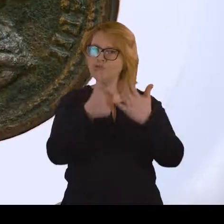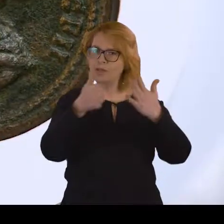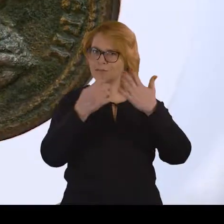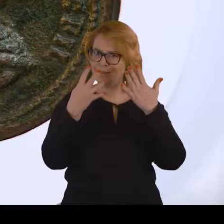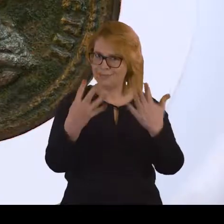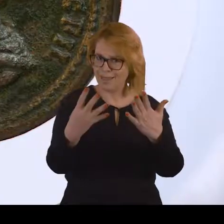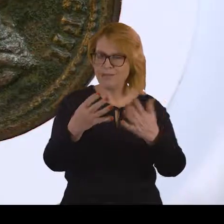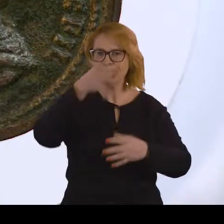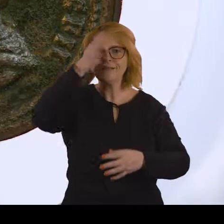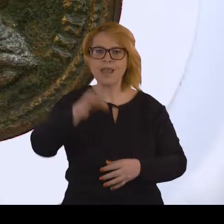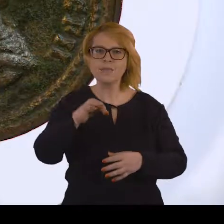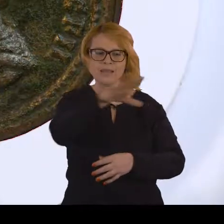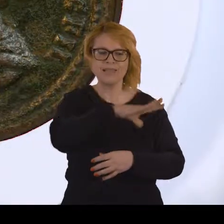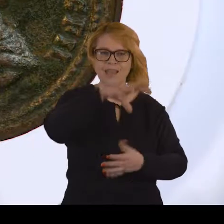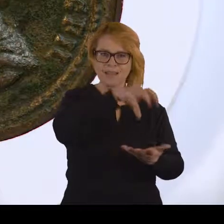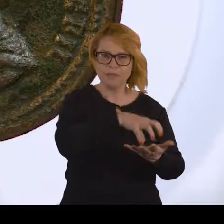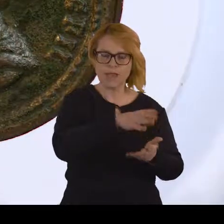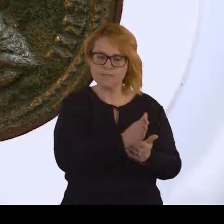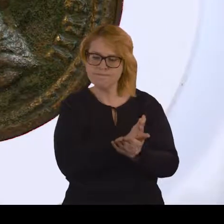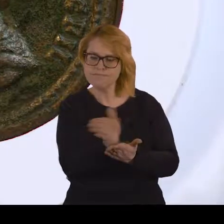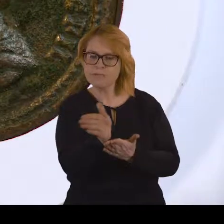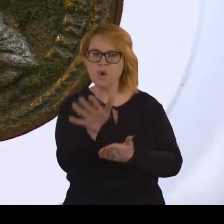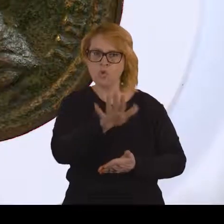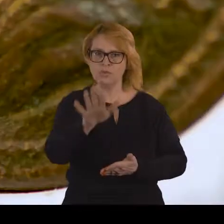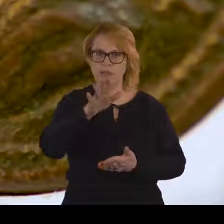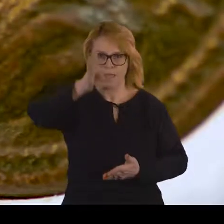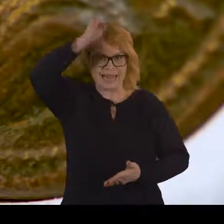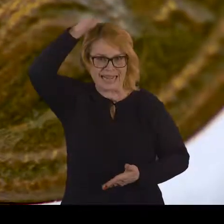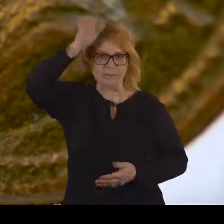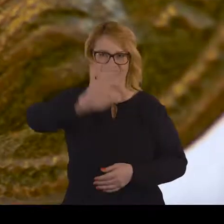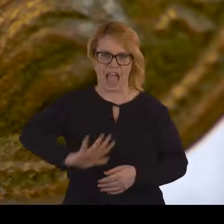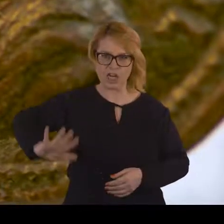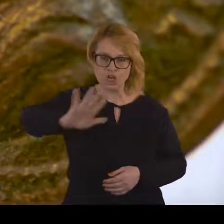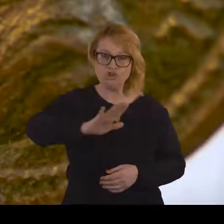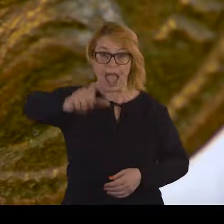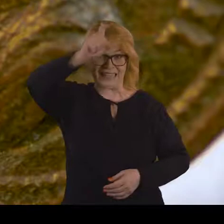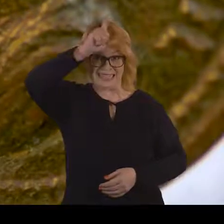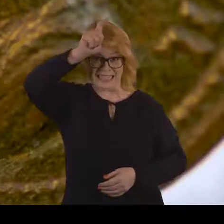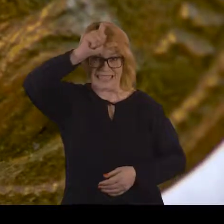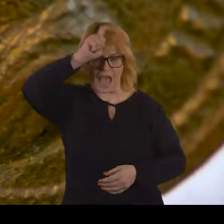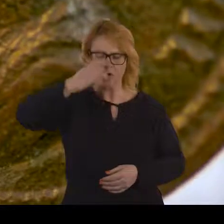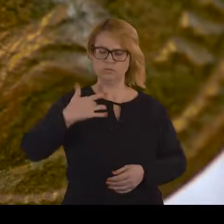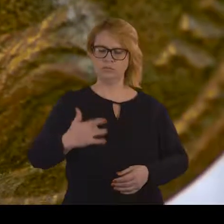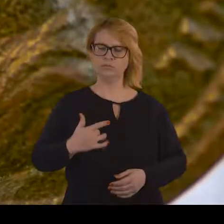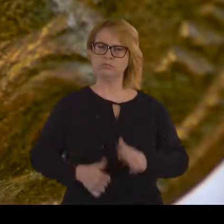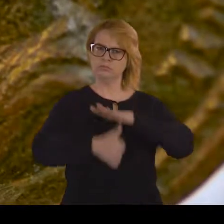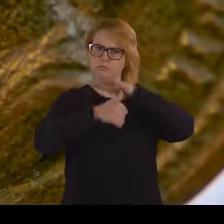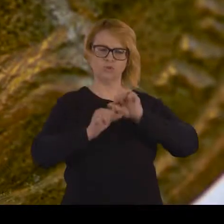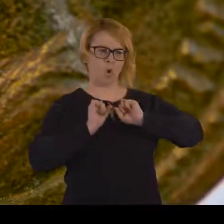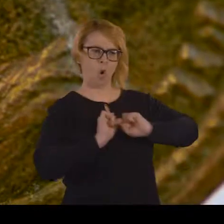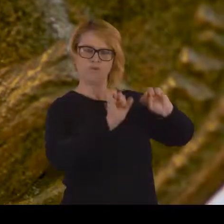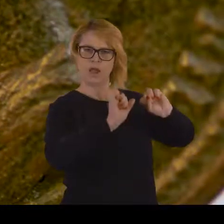keď germánske kmene prenikli na územie Rímskej ríše a cisár Marcus Aurelius sa osobne ujal obrany